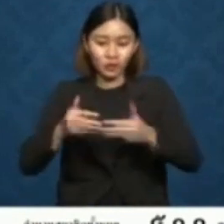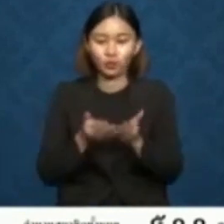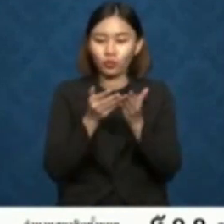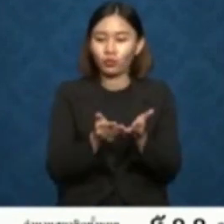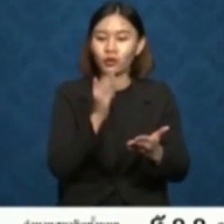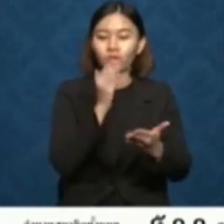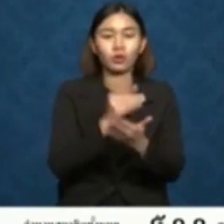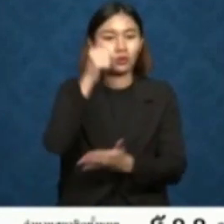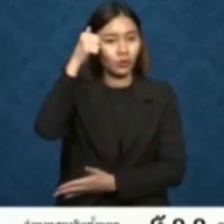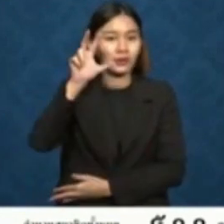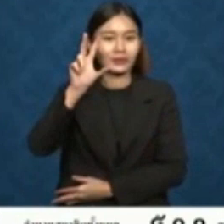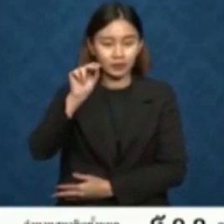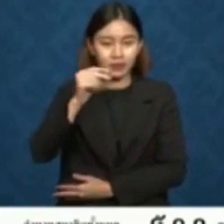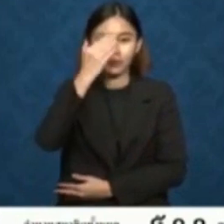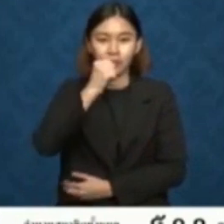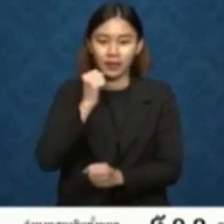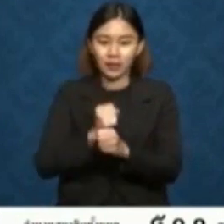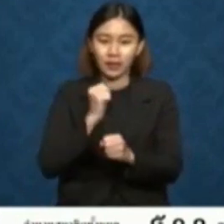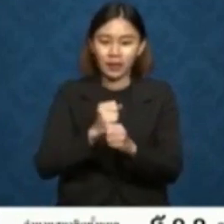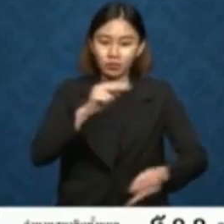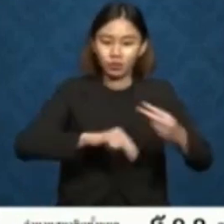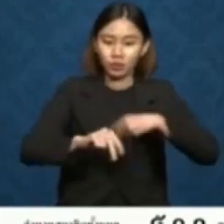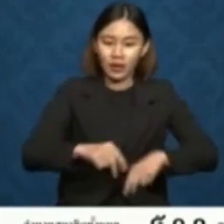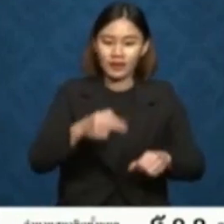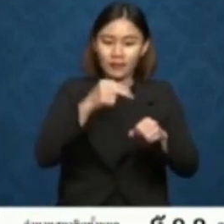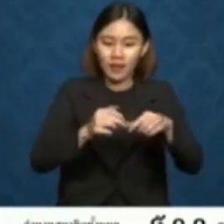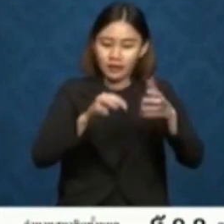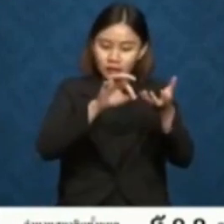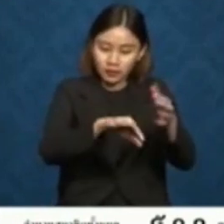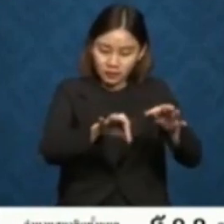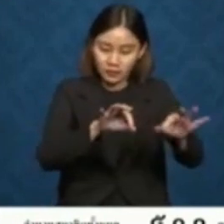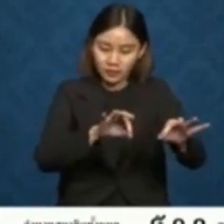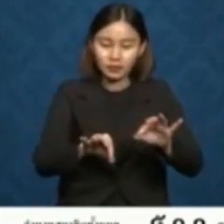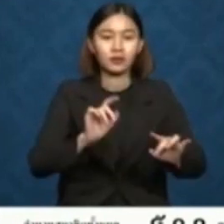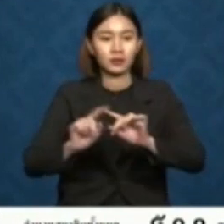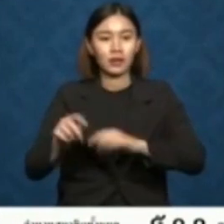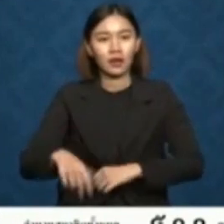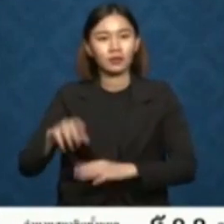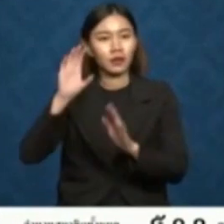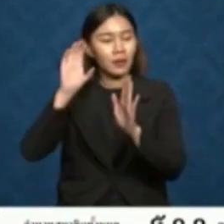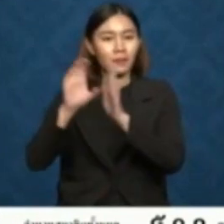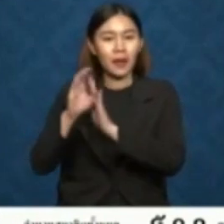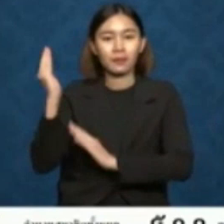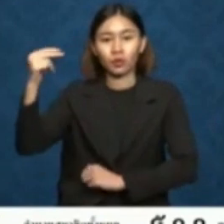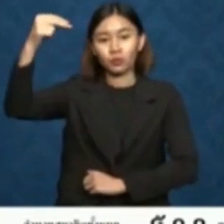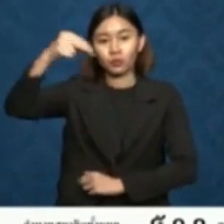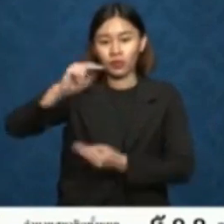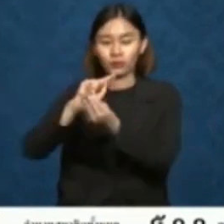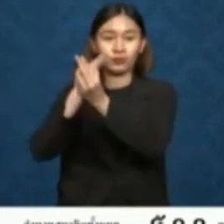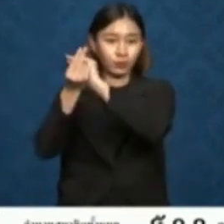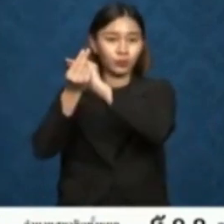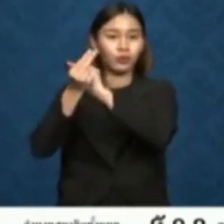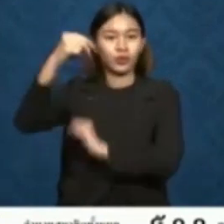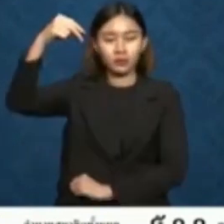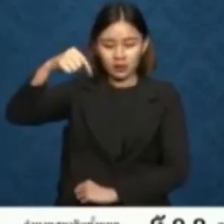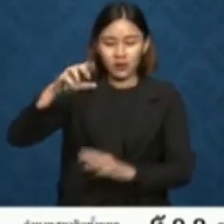กเรือเป็นเวลา30วันนะครับเพื่อดำเนินการกำจัดคราบน้ำมันท่านประธานครับภาพถ่ายจากดาวเทียม